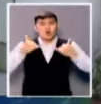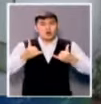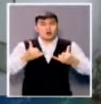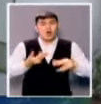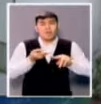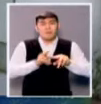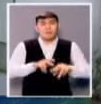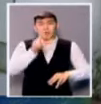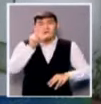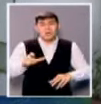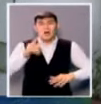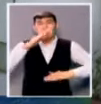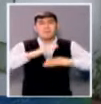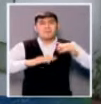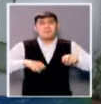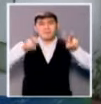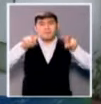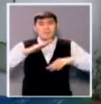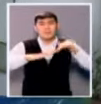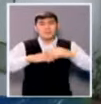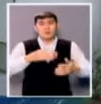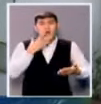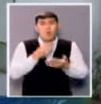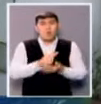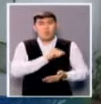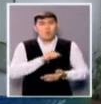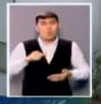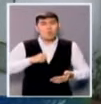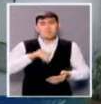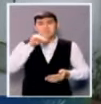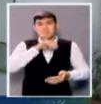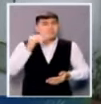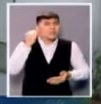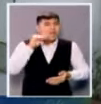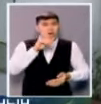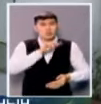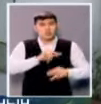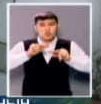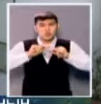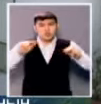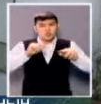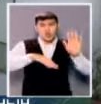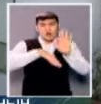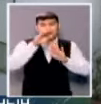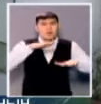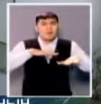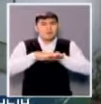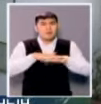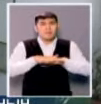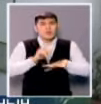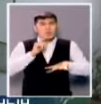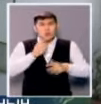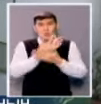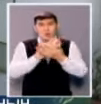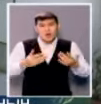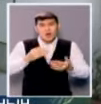Енді бұл кісінің маман ретіндегі өзінің сапасы өте мықты. Бұл мына жоғарғы математиканың қай саласы болса